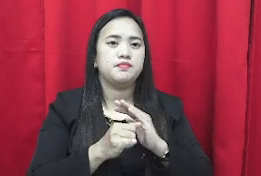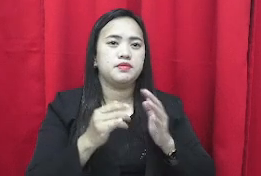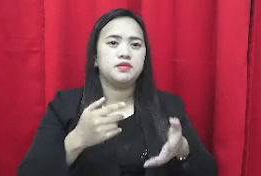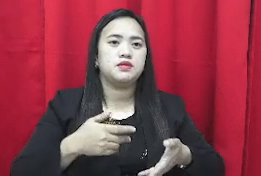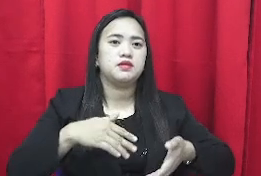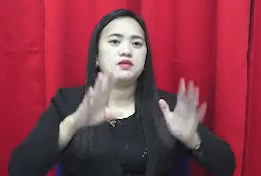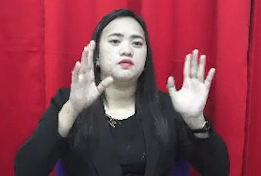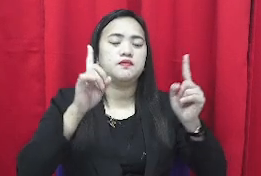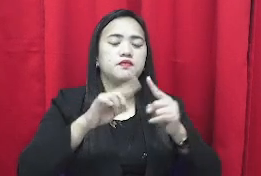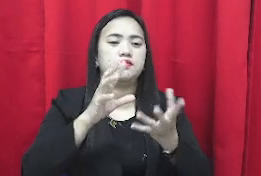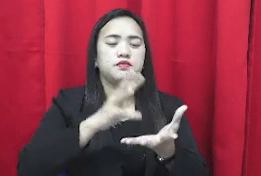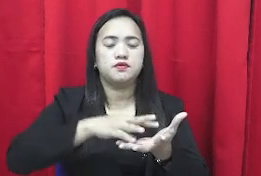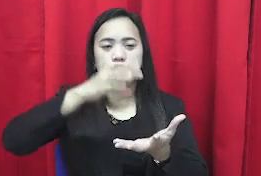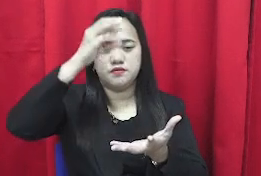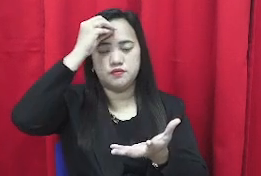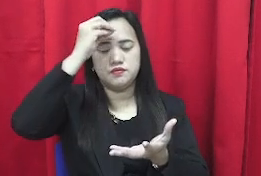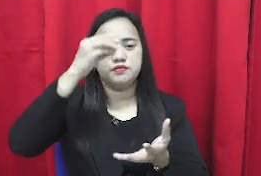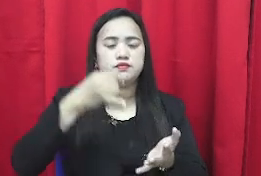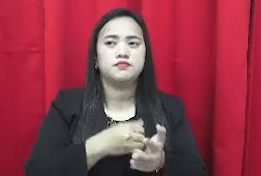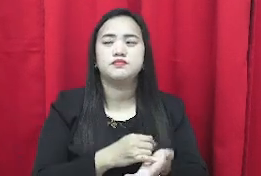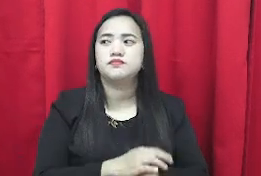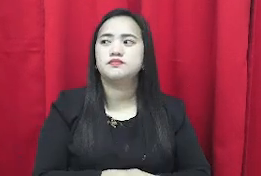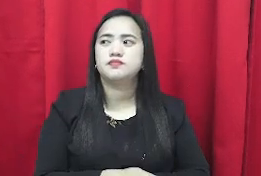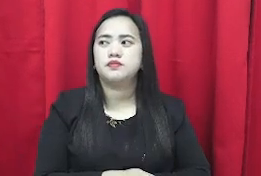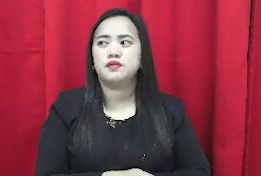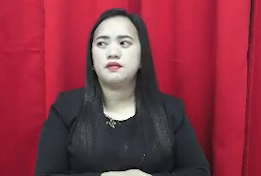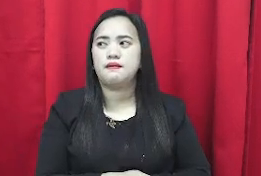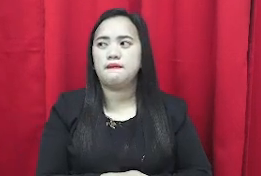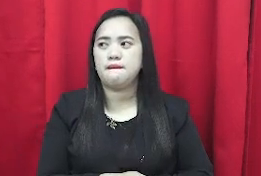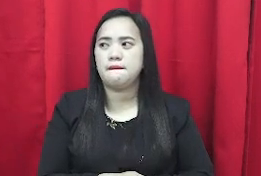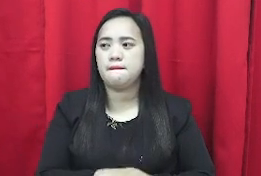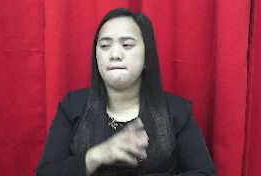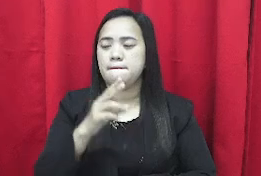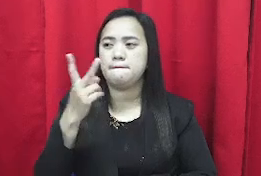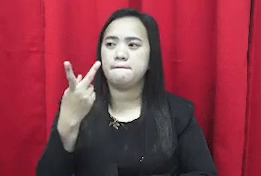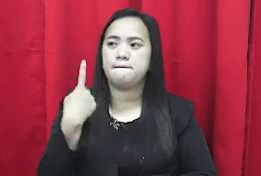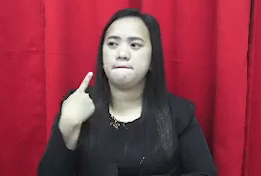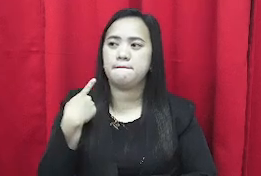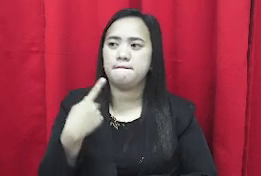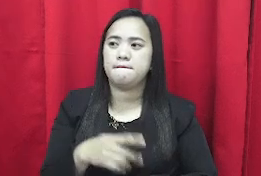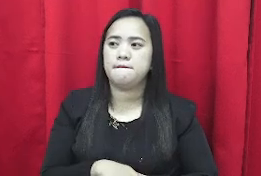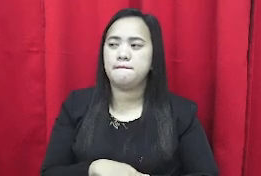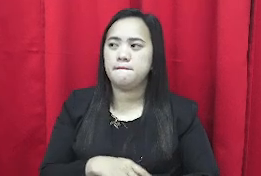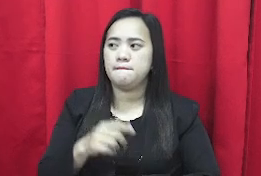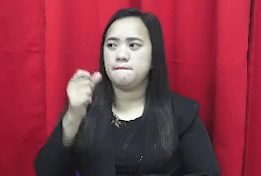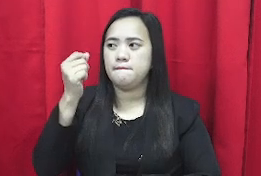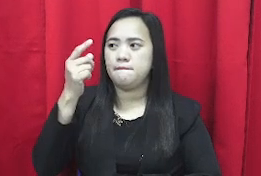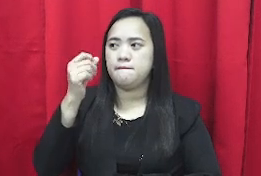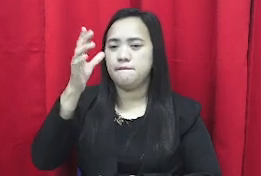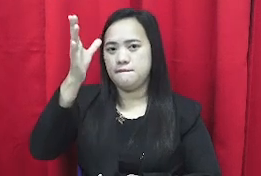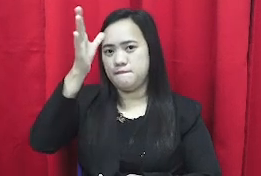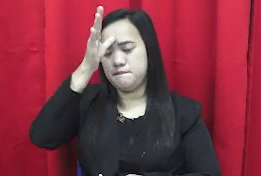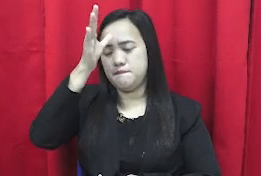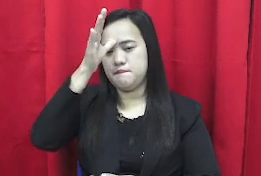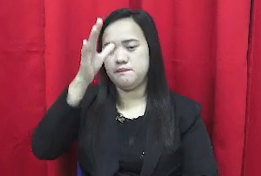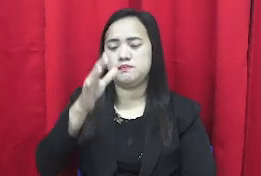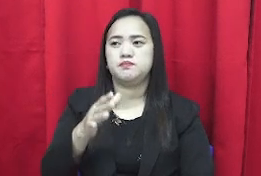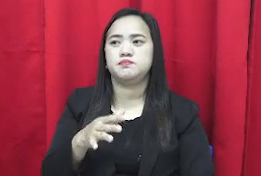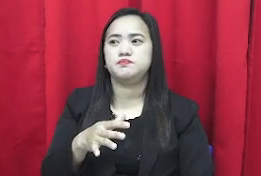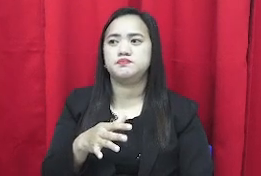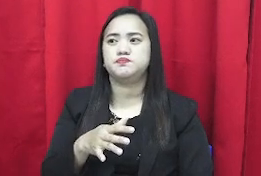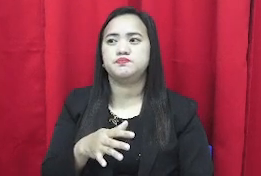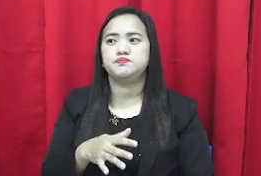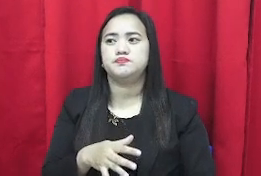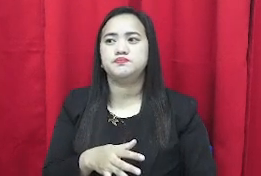Bayaan mo silang matuto ay k Kasi hangga't kasi may may thinking ang an ang ang anak natin andiyan si tatay andyan si pagat